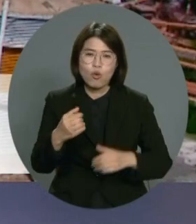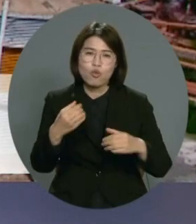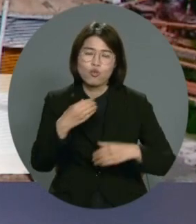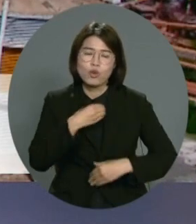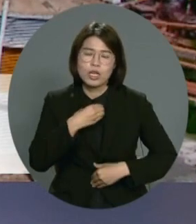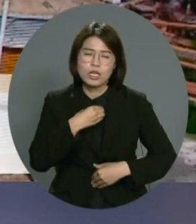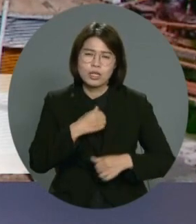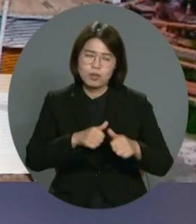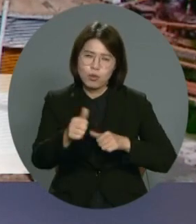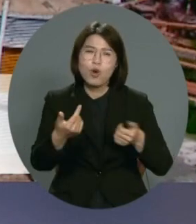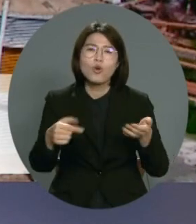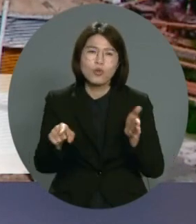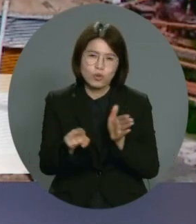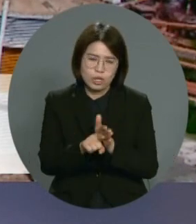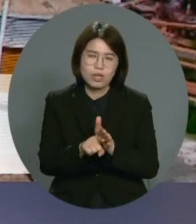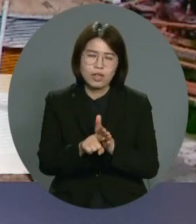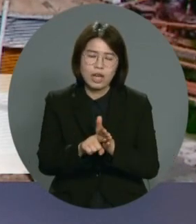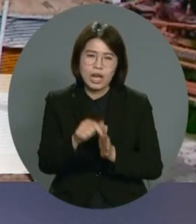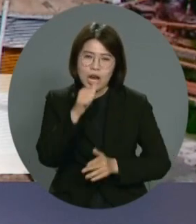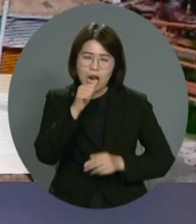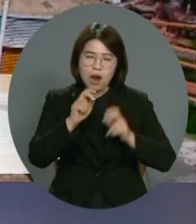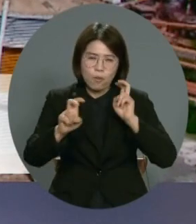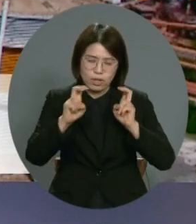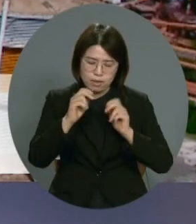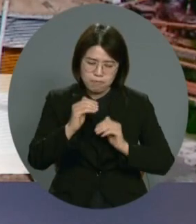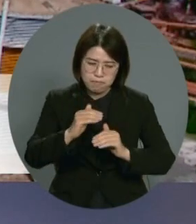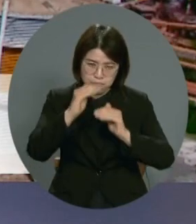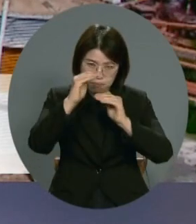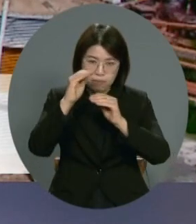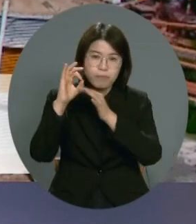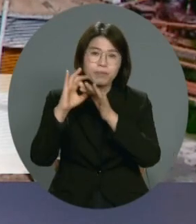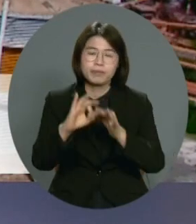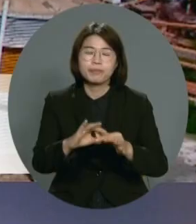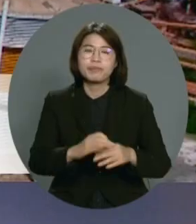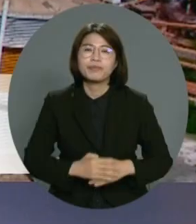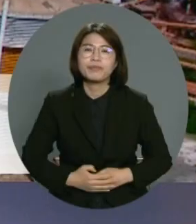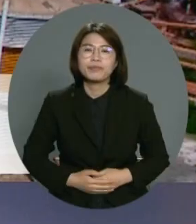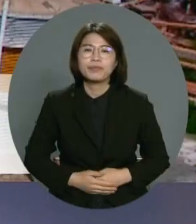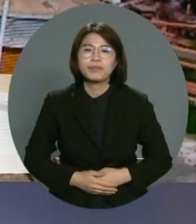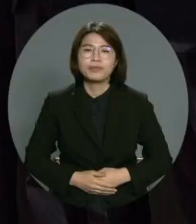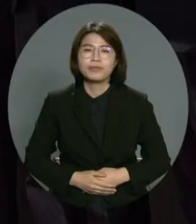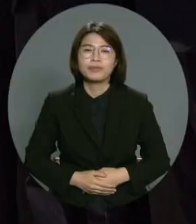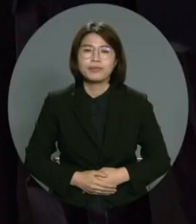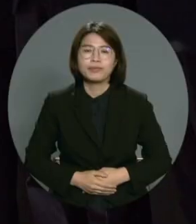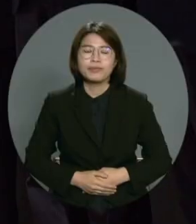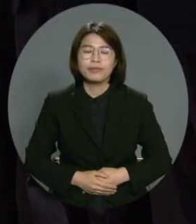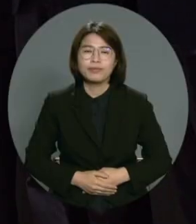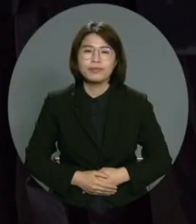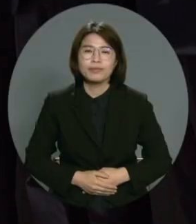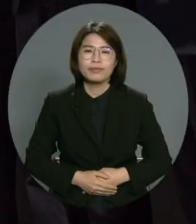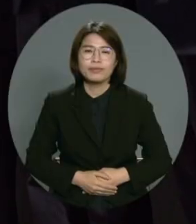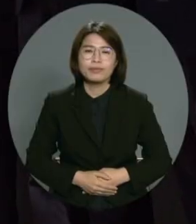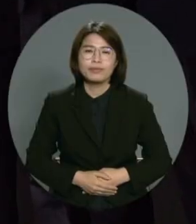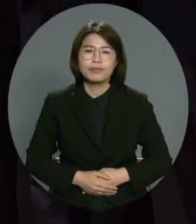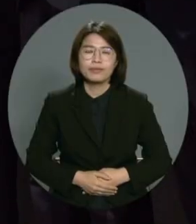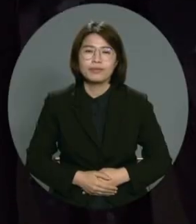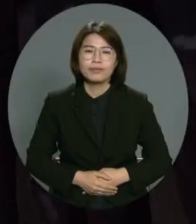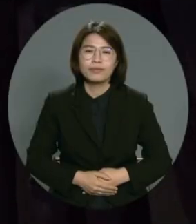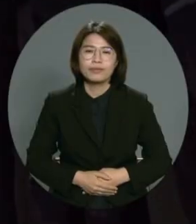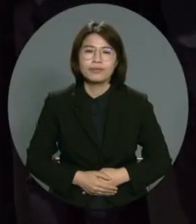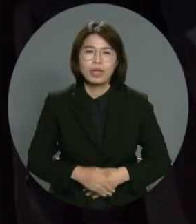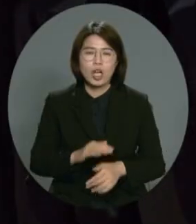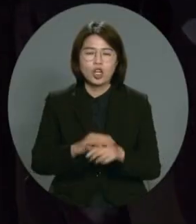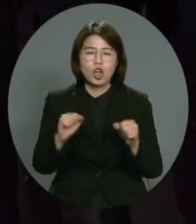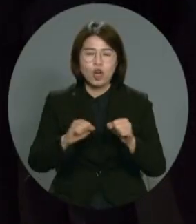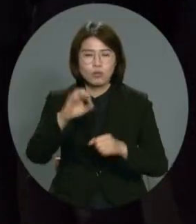극복을 위한 철강 업계의 발걸음도 속도를 내고 있습니다. 이규설 기자가 취재했습니다. 하나, 둘, 셋.